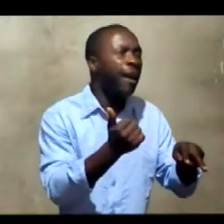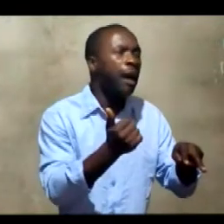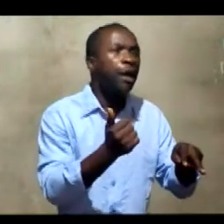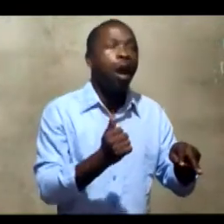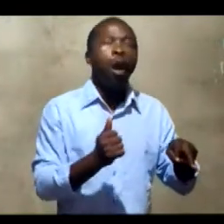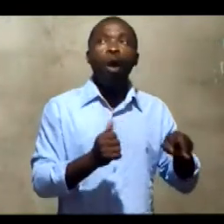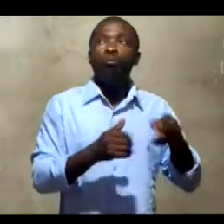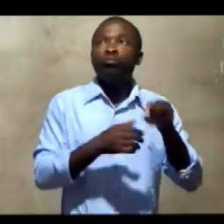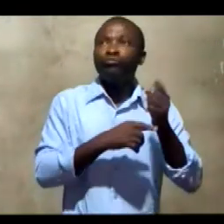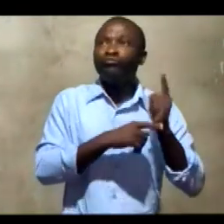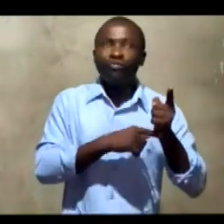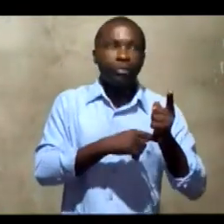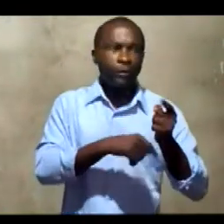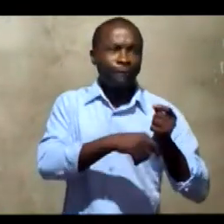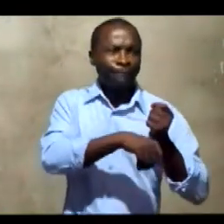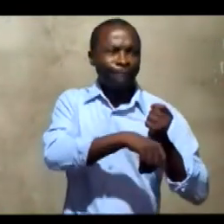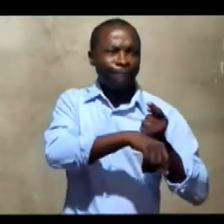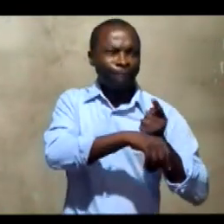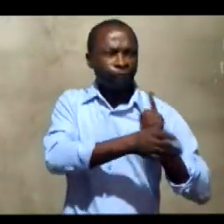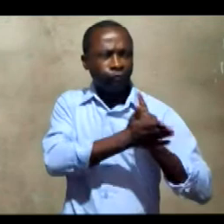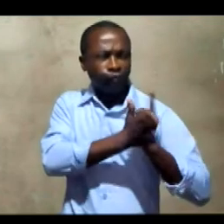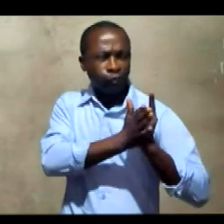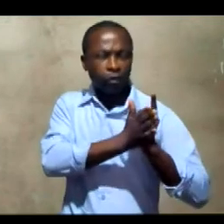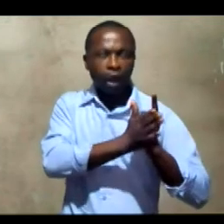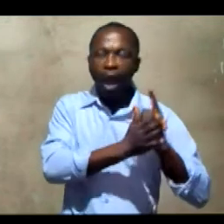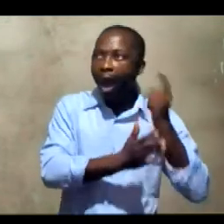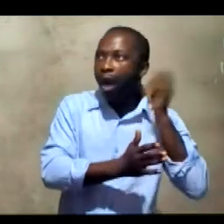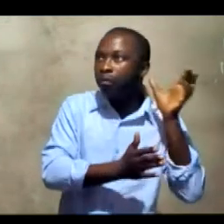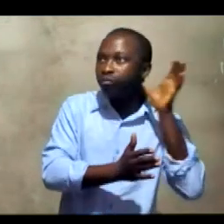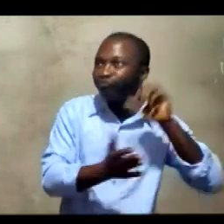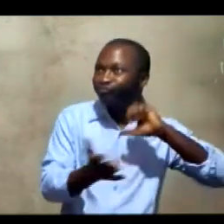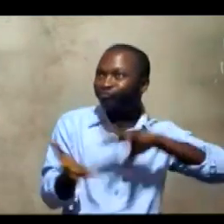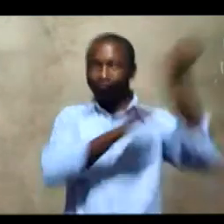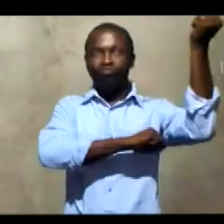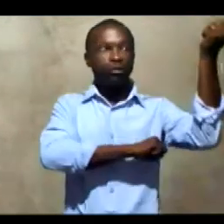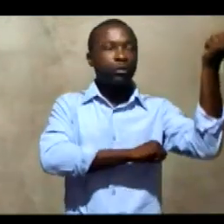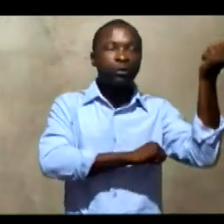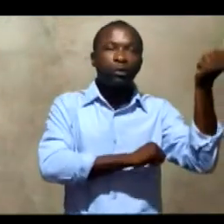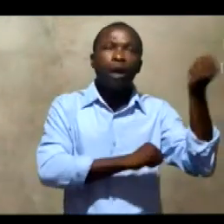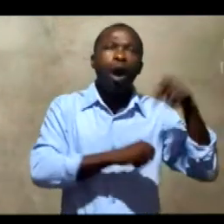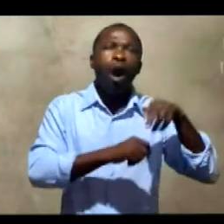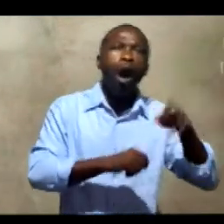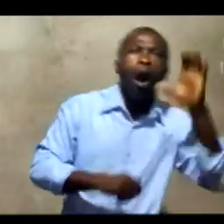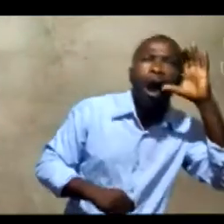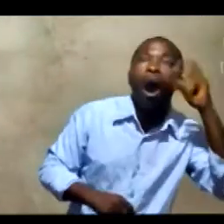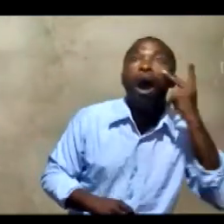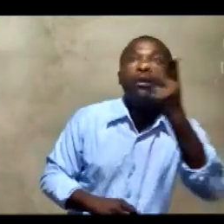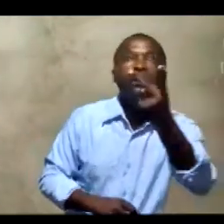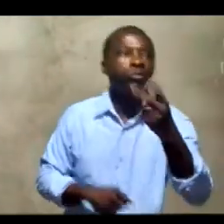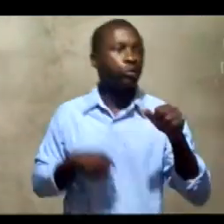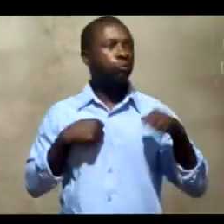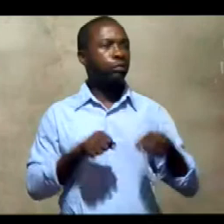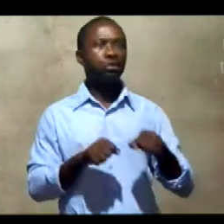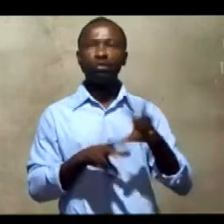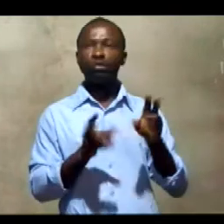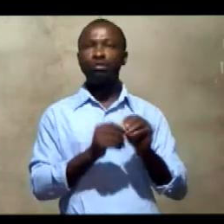c'est le basculeur là, maman, voit le basculeur là. C'est là d'où on court maintenant. Donc il savait que la voiture, le camion montait. Il y avait une petite voiture aussi